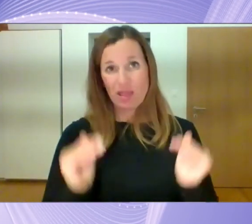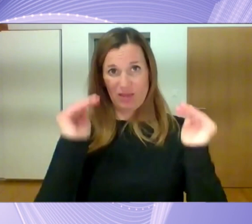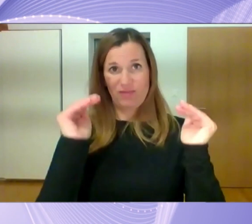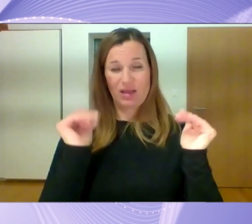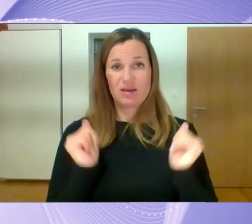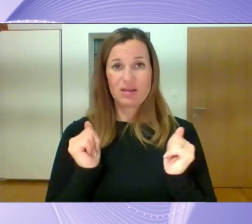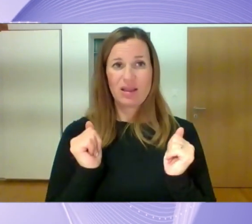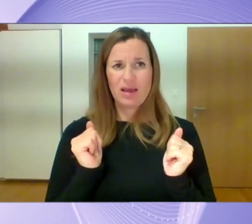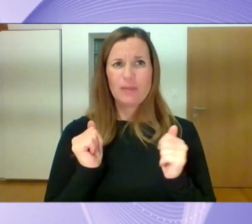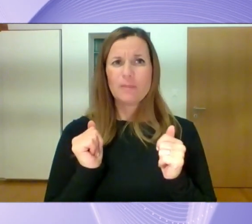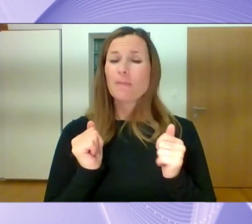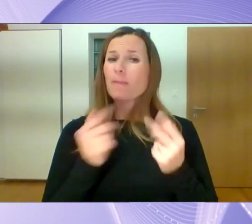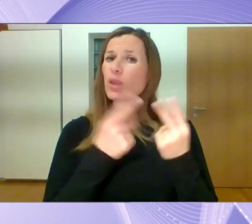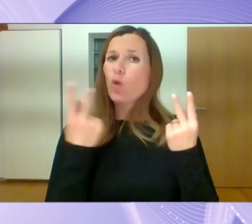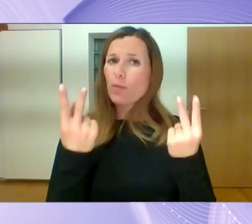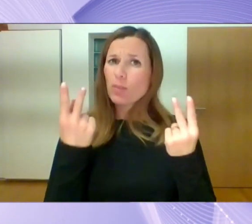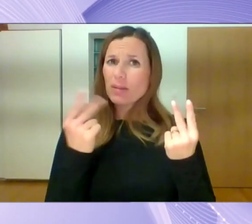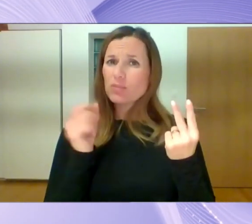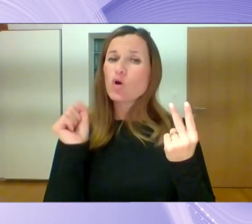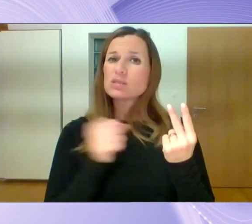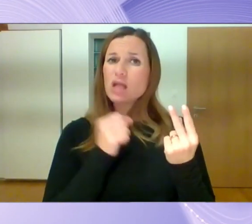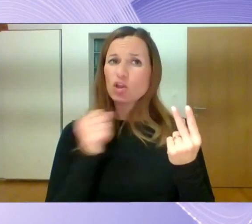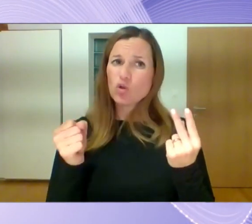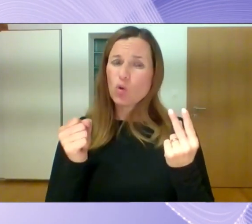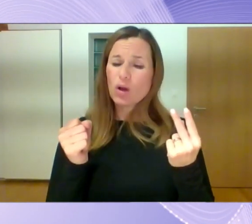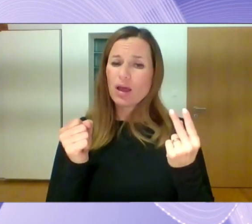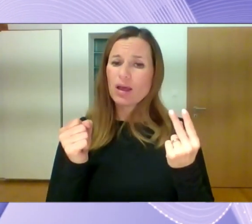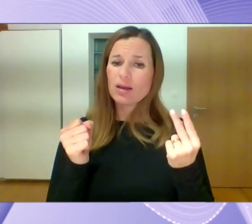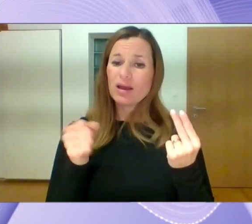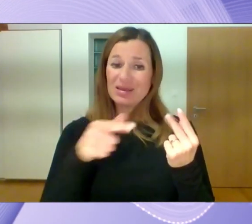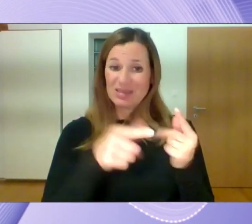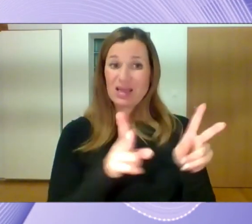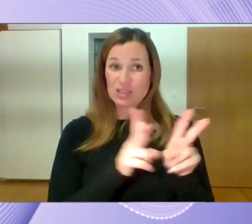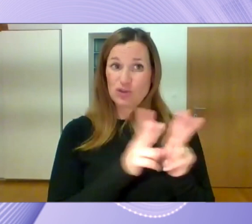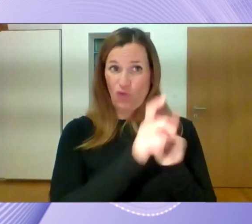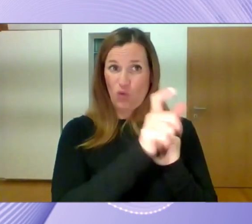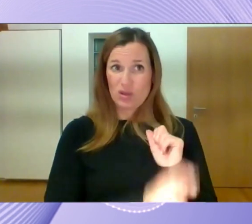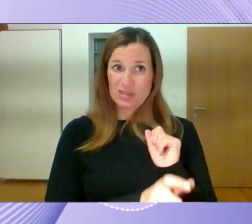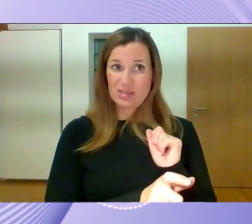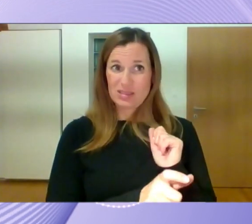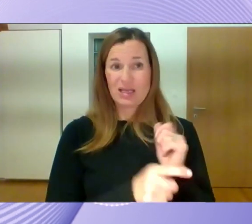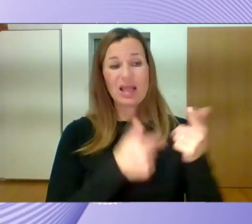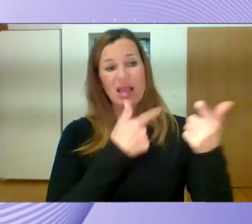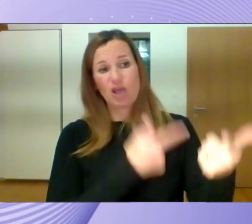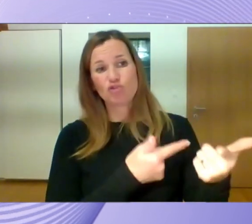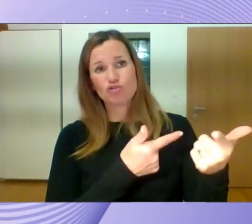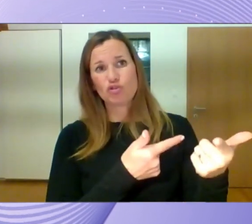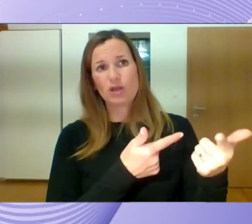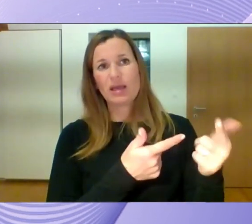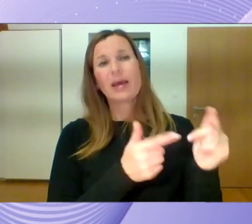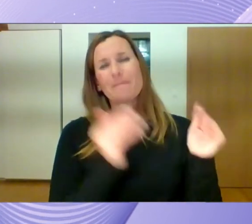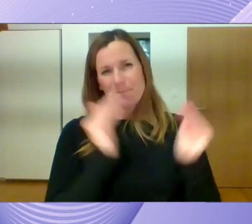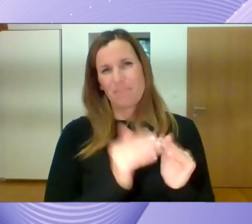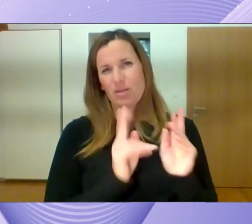Pomembno je pa iz dveh vidikov. Prvič je za tistega svojca, ki leži, je manjša verjetnost, da bodo